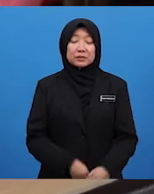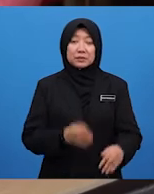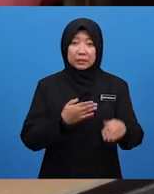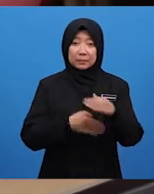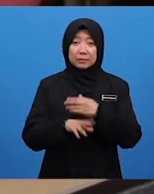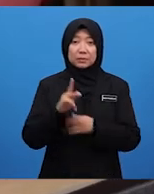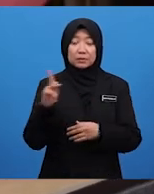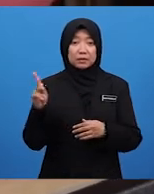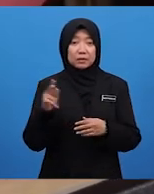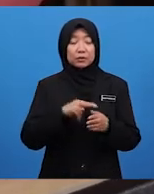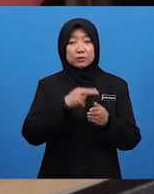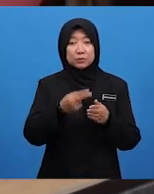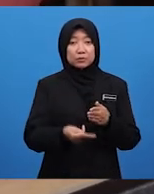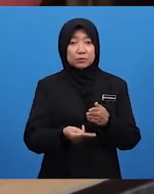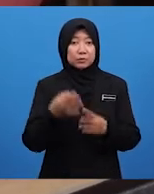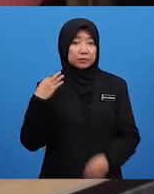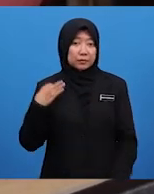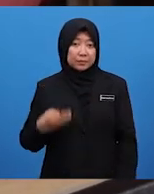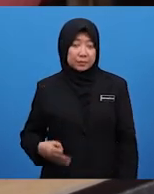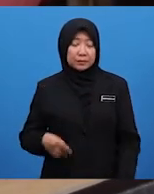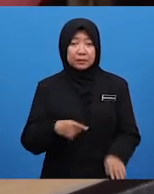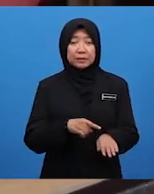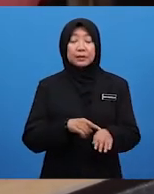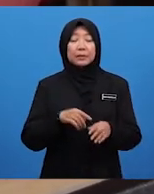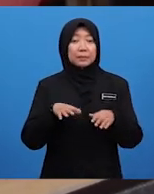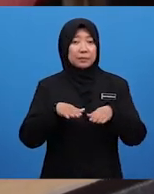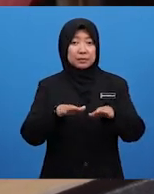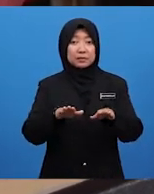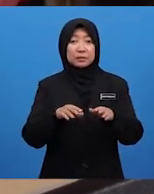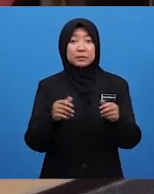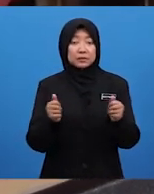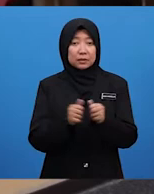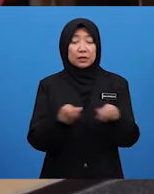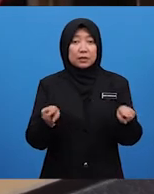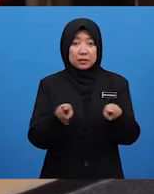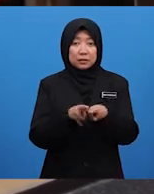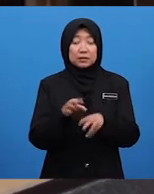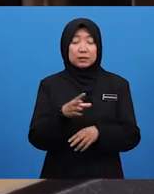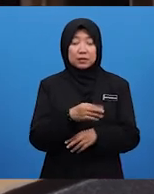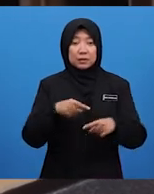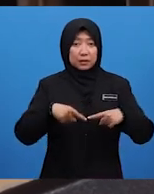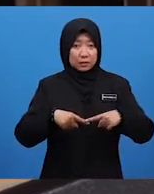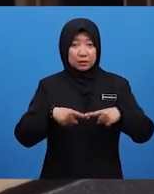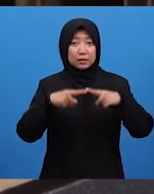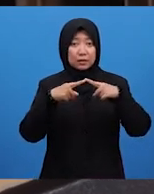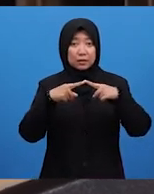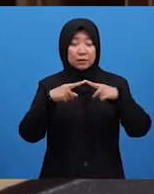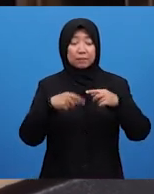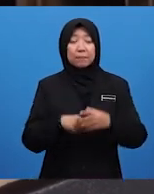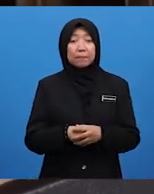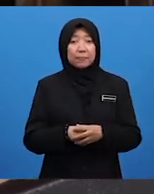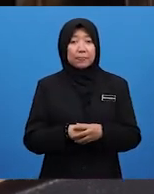Masukkan hujung fabrik di gigi mesin secara rata dan tegang. Kedudukan